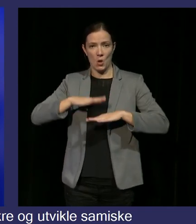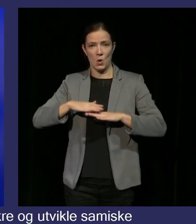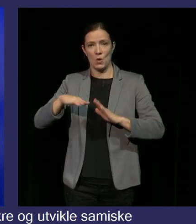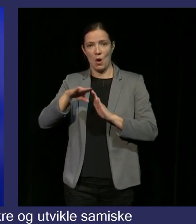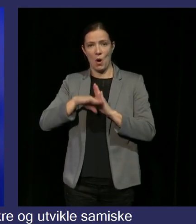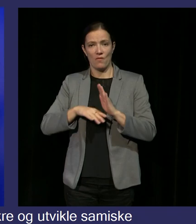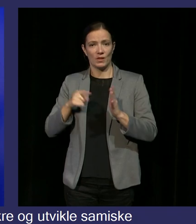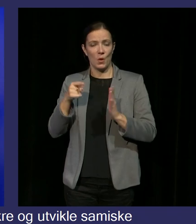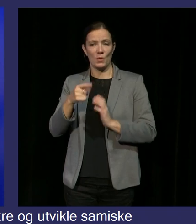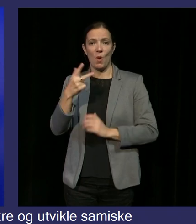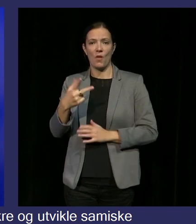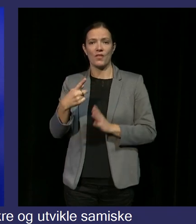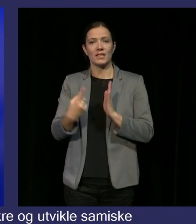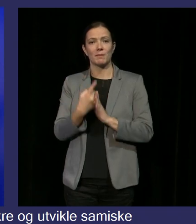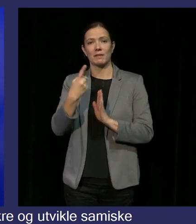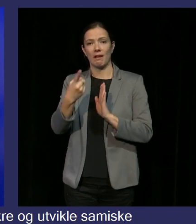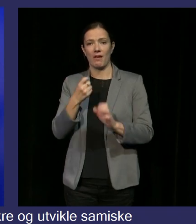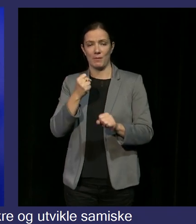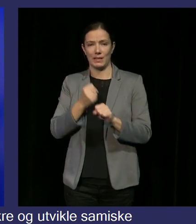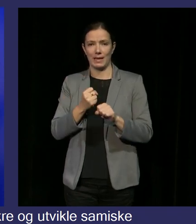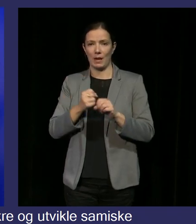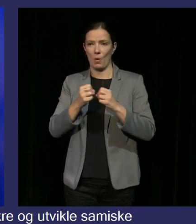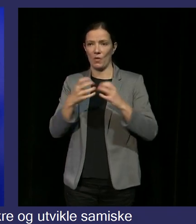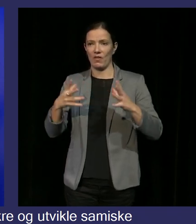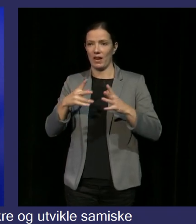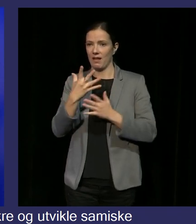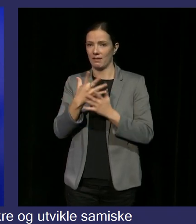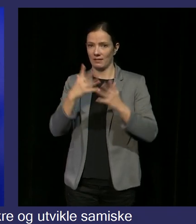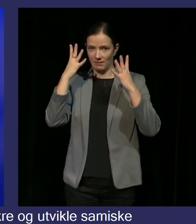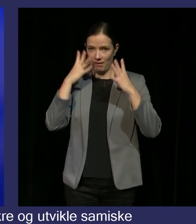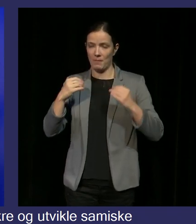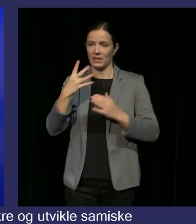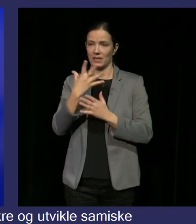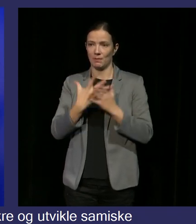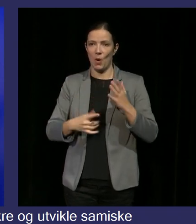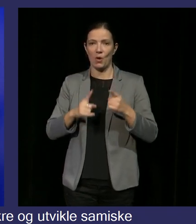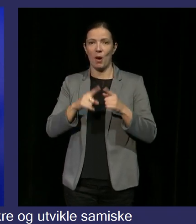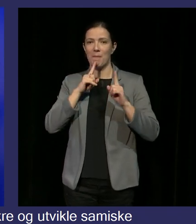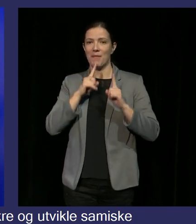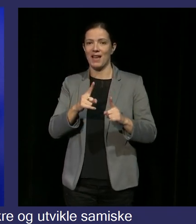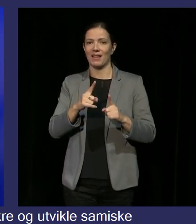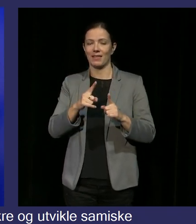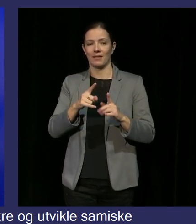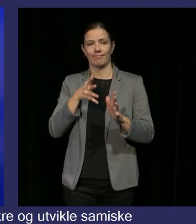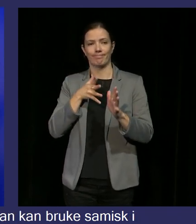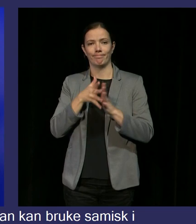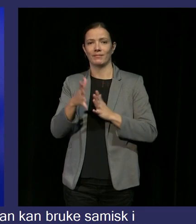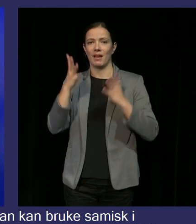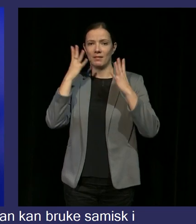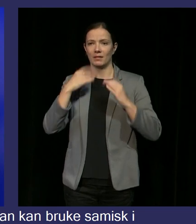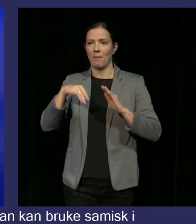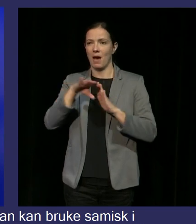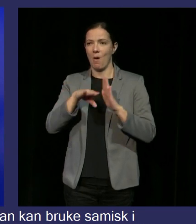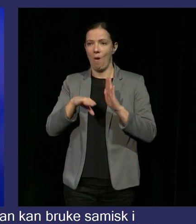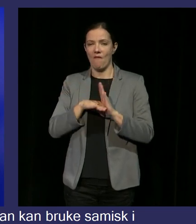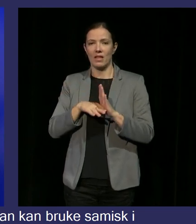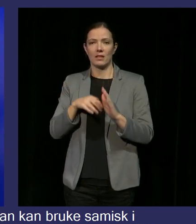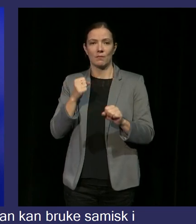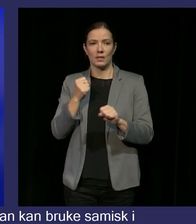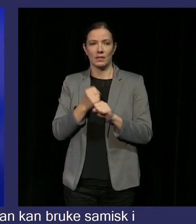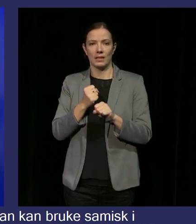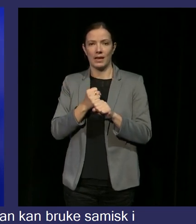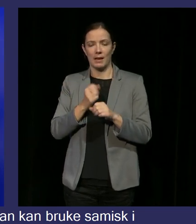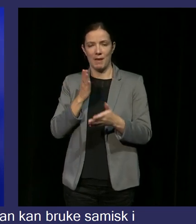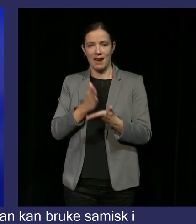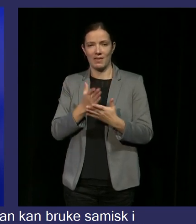108 stiller særlig krav om å sikre og utvikle samiske språk, og den plikten den utdypet gjennom sameloven, som blant annet gir rett til